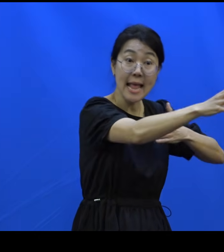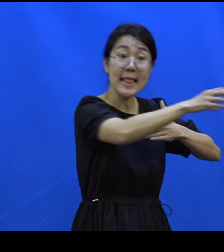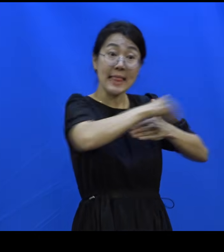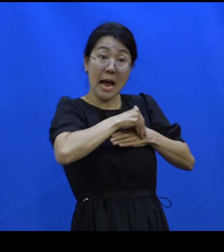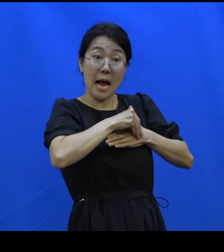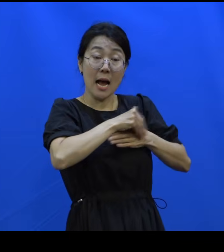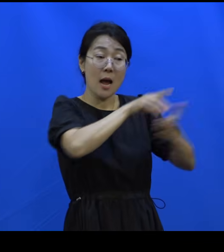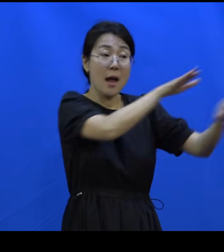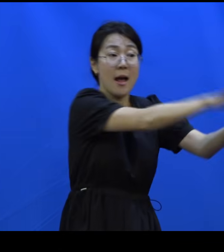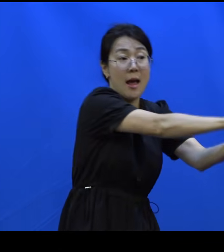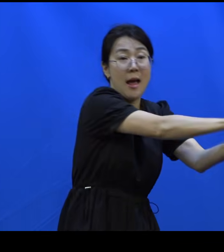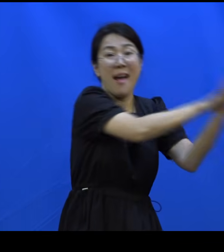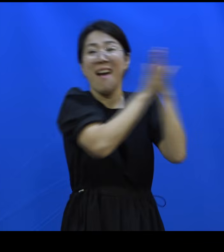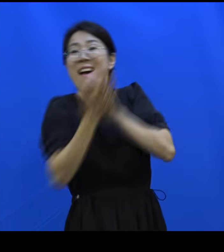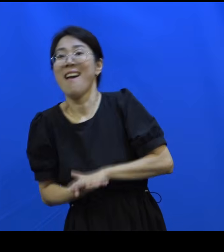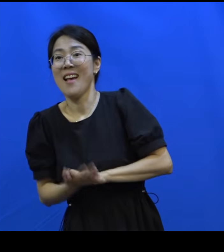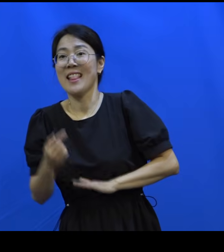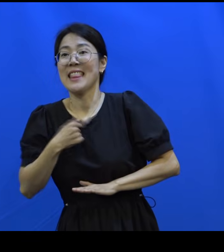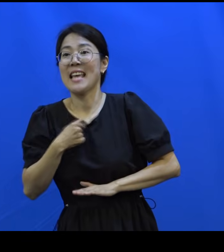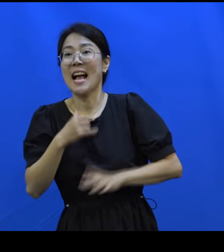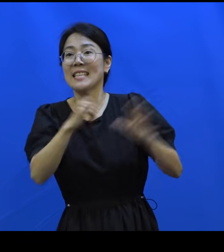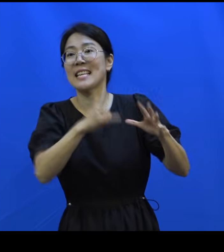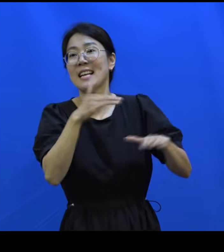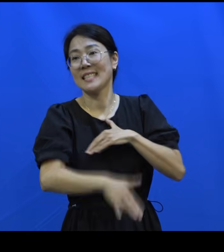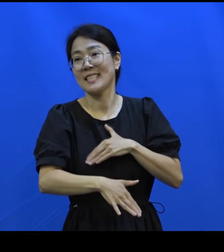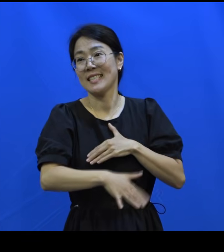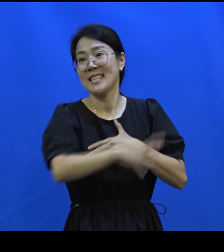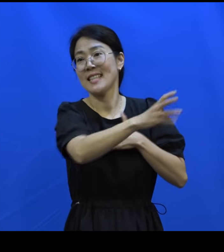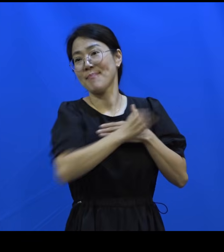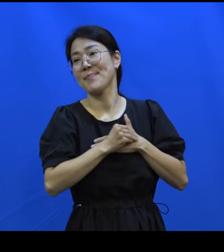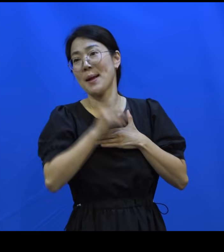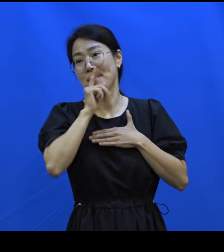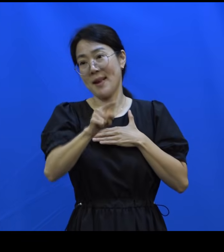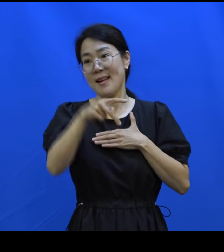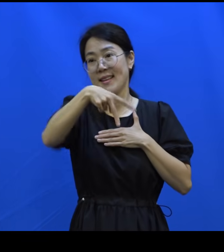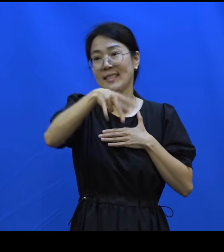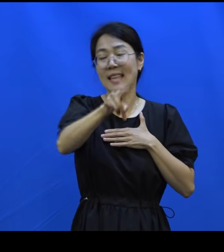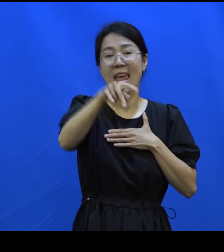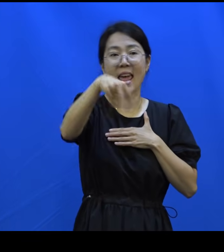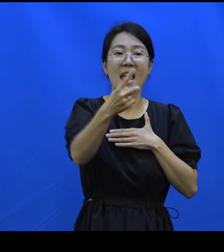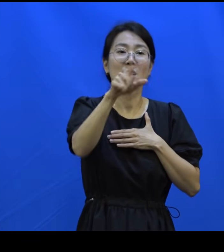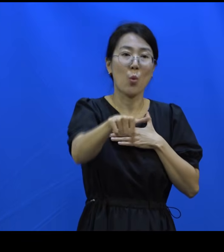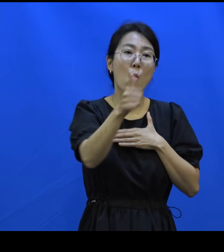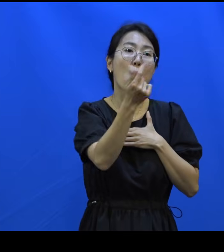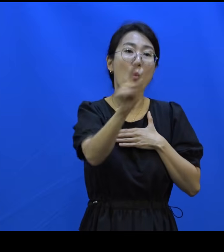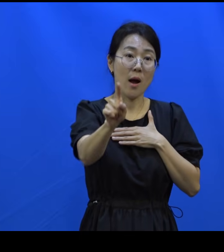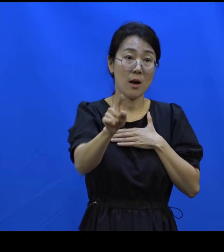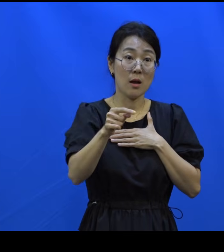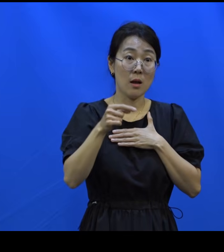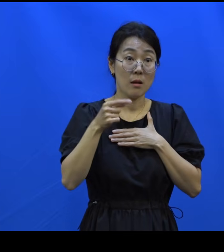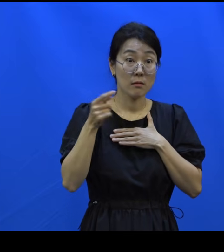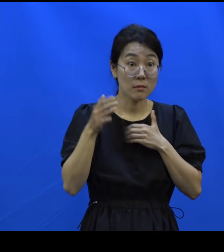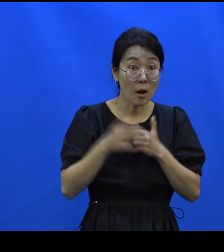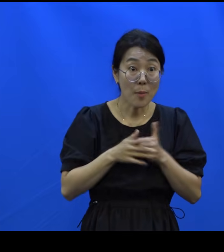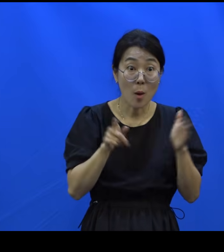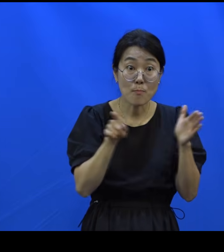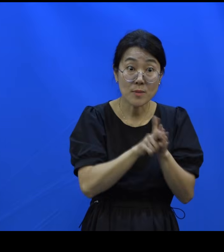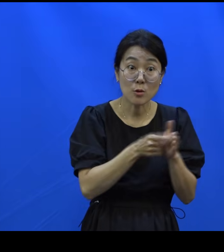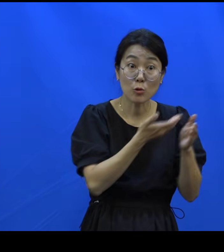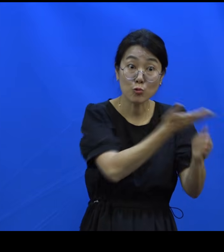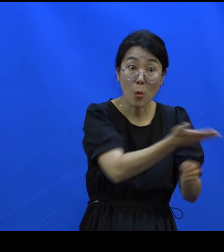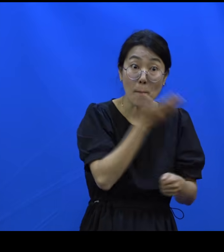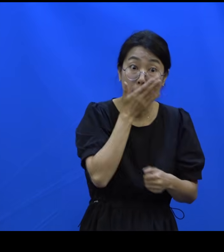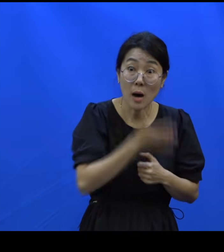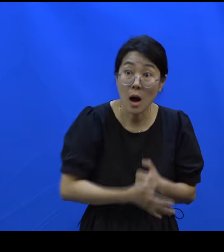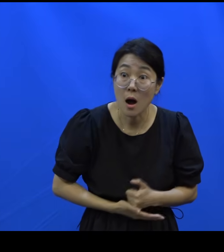세상을 닮은 교회는 세상의 포로가 되어 있는 것입니다. 세상을 닮은 교회는 세상을 구원의 길로 이끌 수가 없습니다. 그래서 우리는